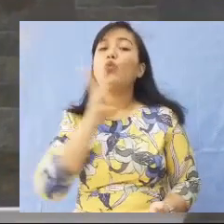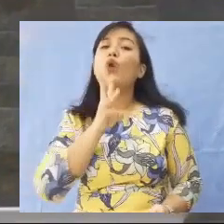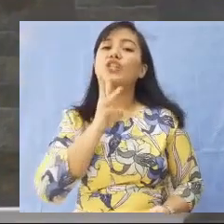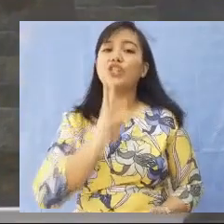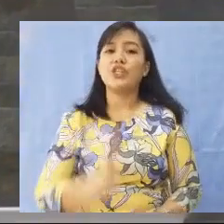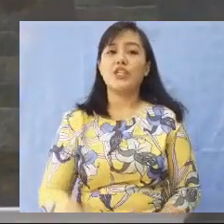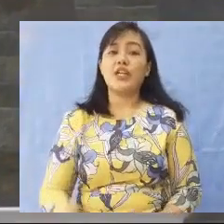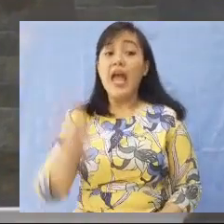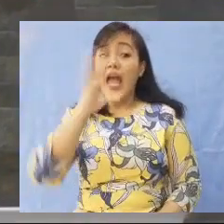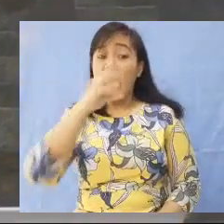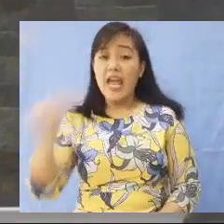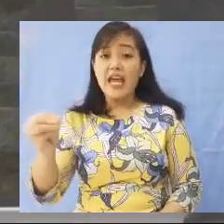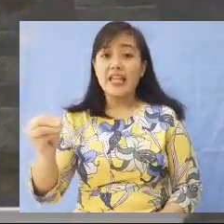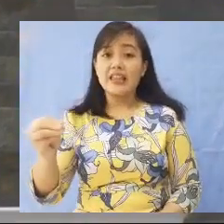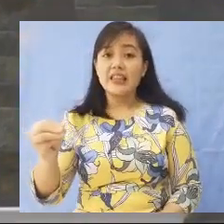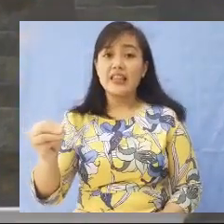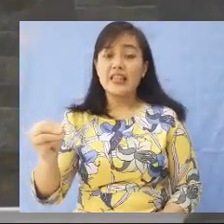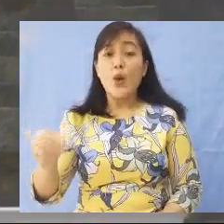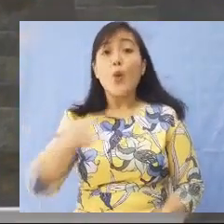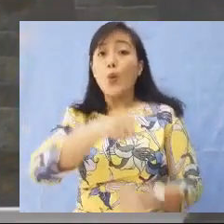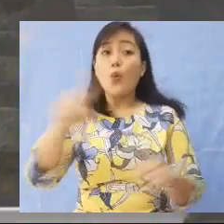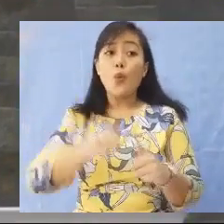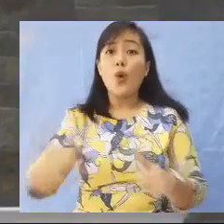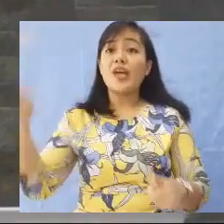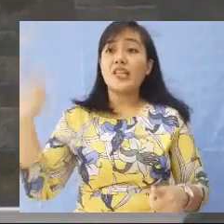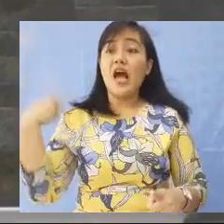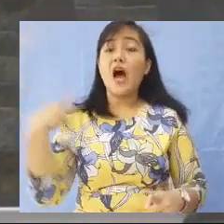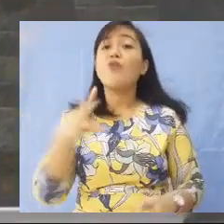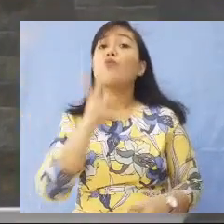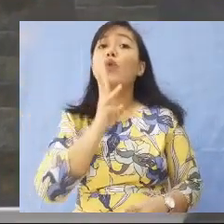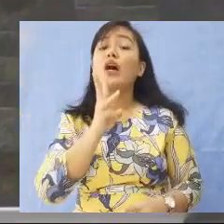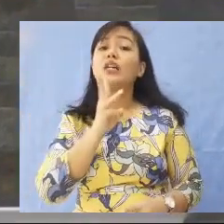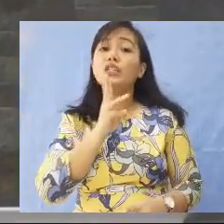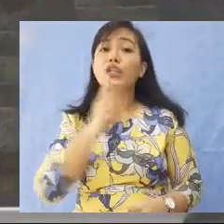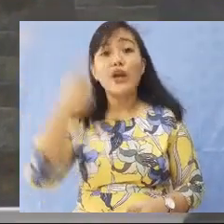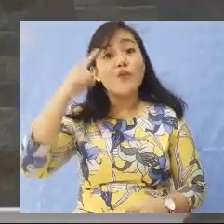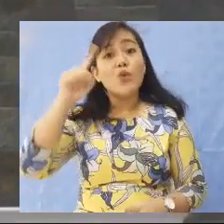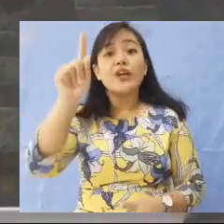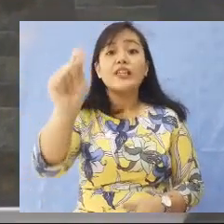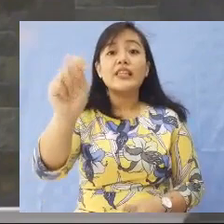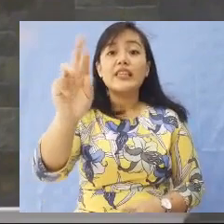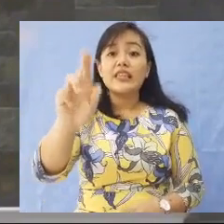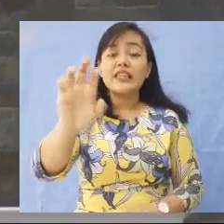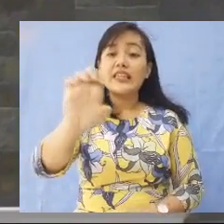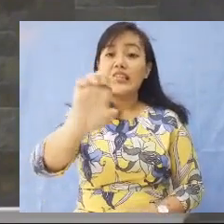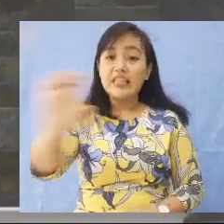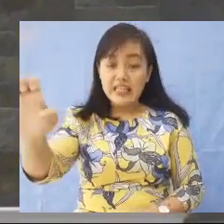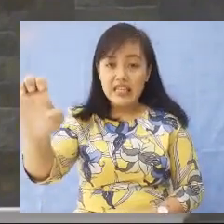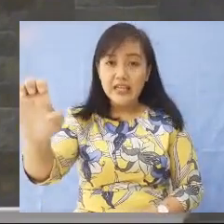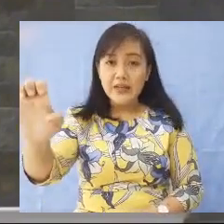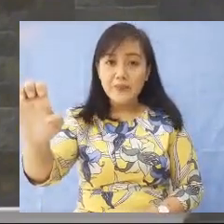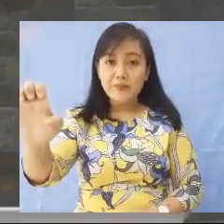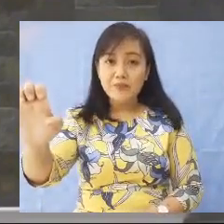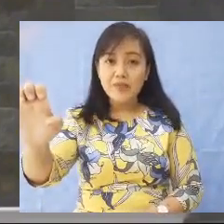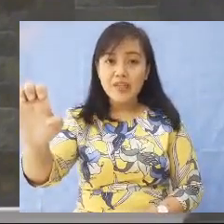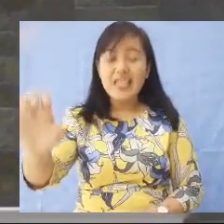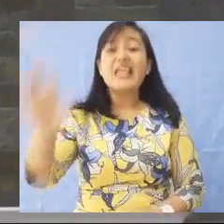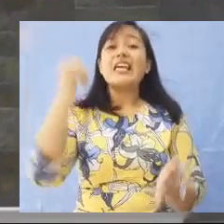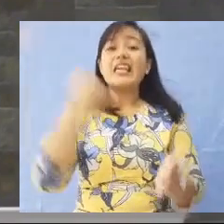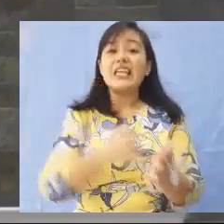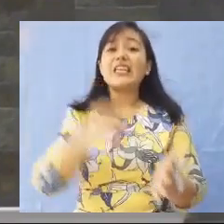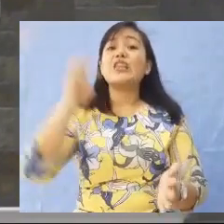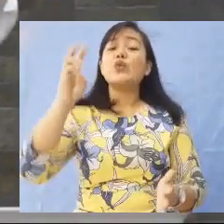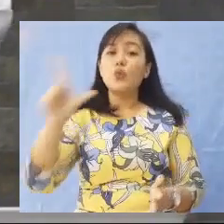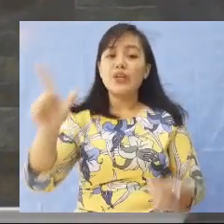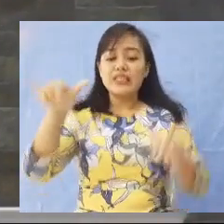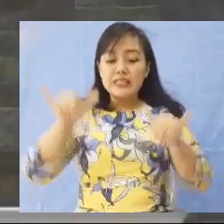ay na-refresh, muling may tutubo na naman na panibagong mga bow dyan. May tutubo na naman na panibagong sanga.